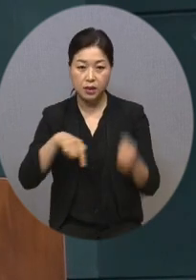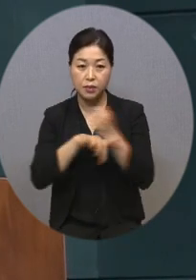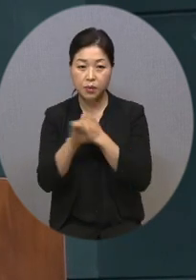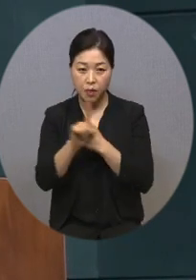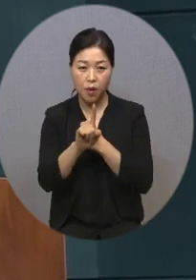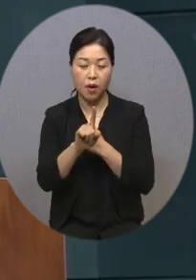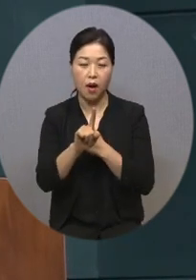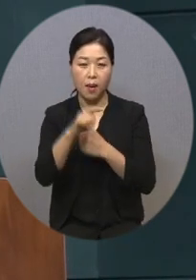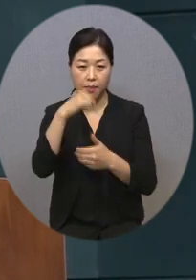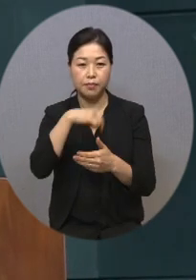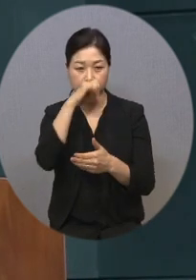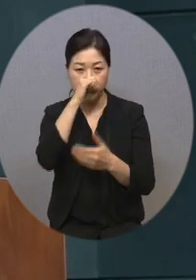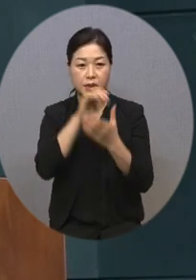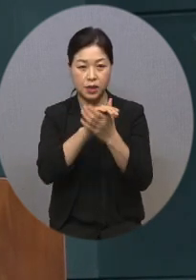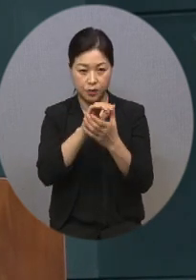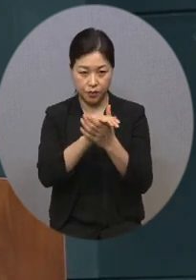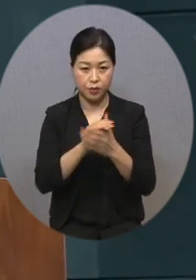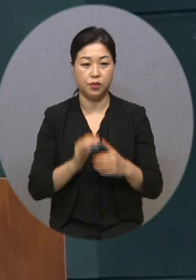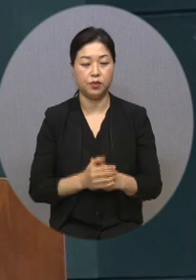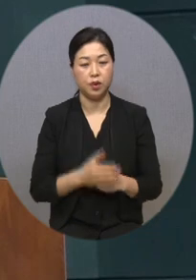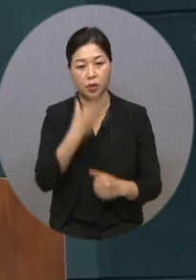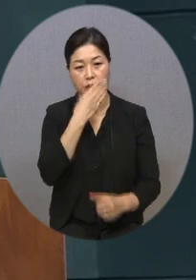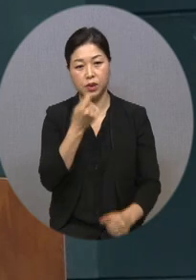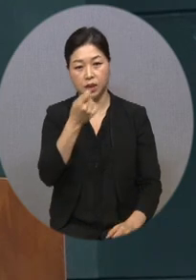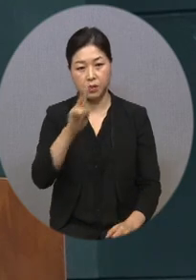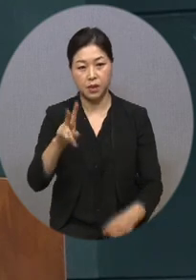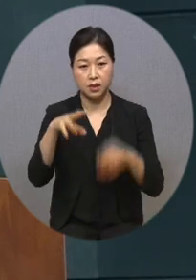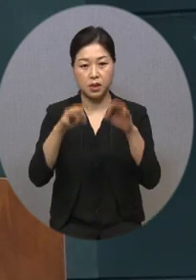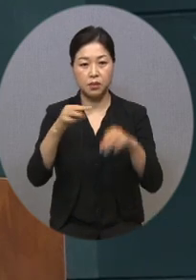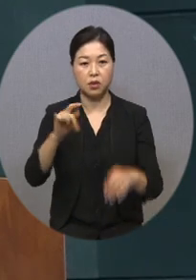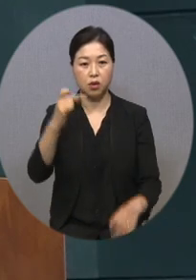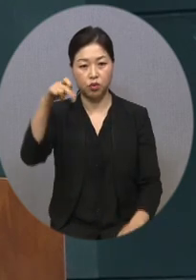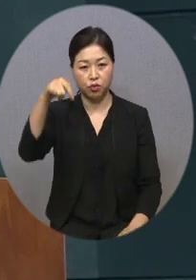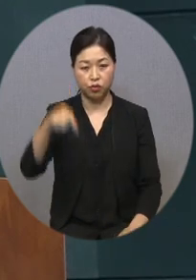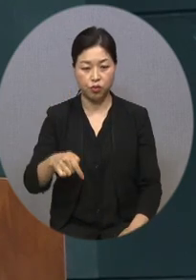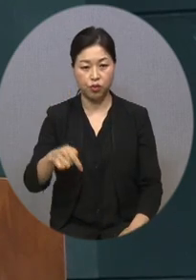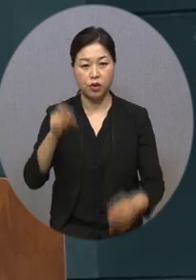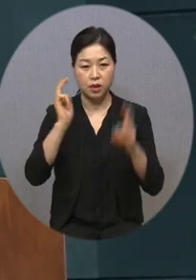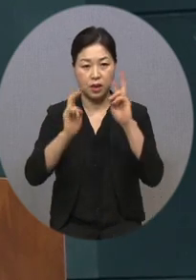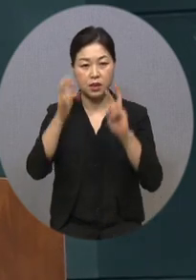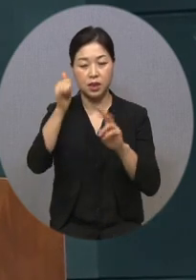뜻인데요. 먼저 북지TV 김선우 사장님의 축사가 있겠습니다.